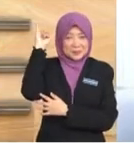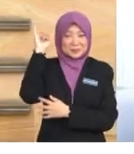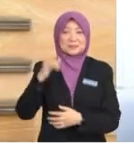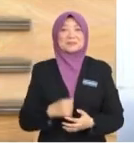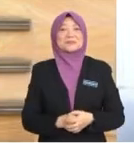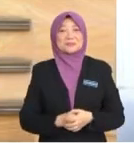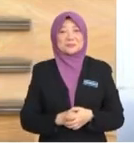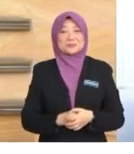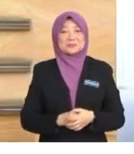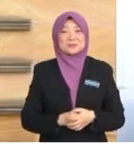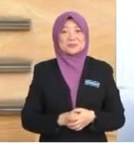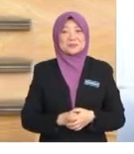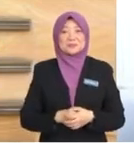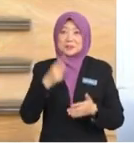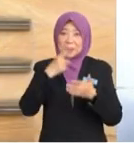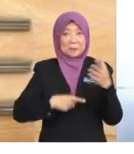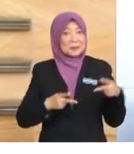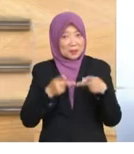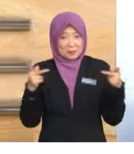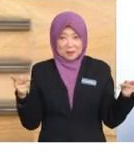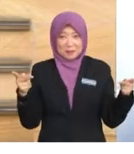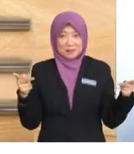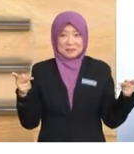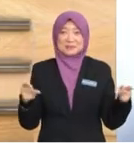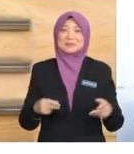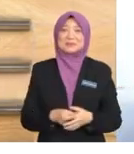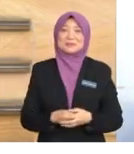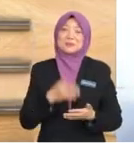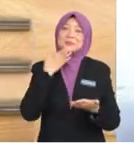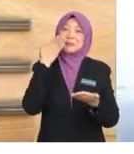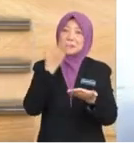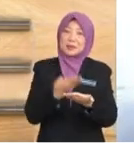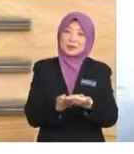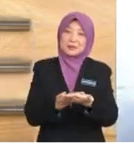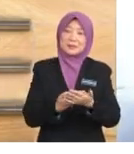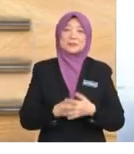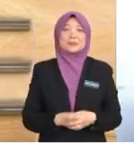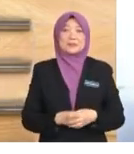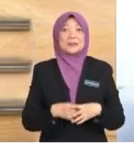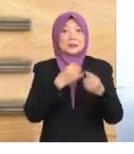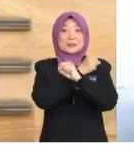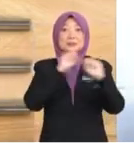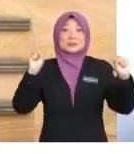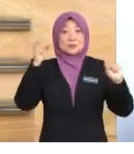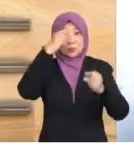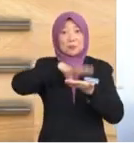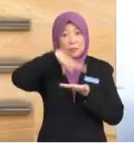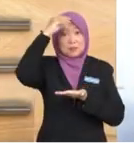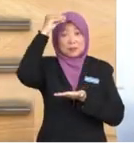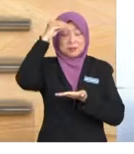Hai. Hai, apa khabar? Baik. Dah ready ke nak